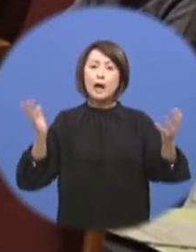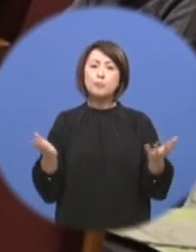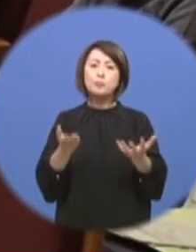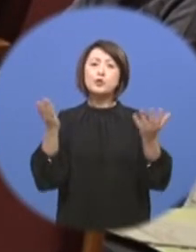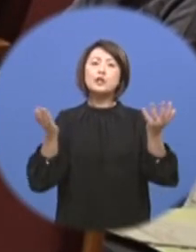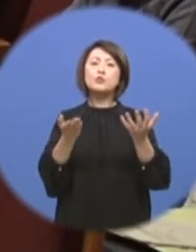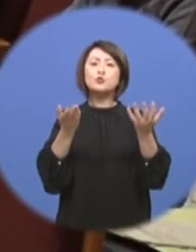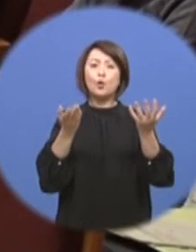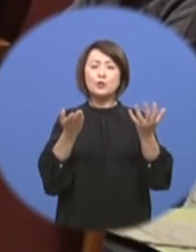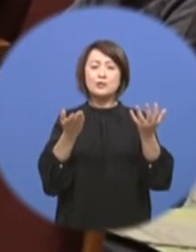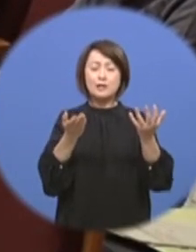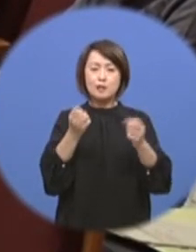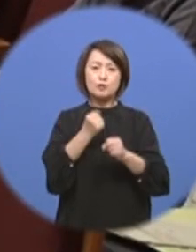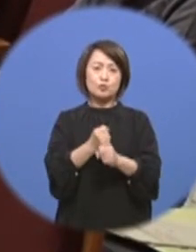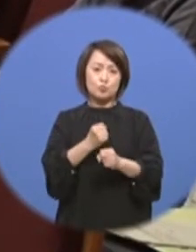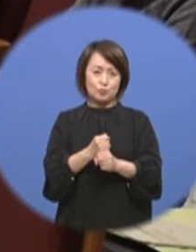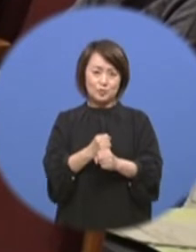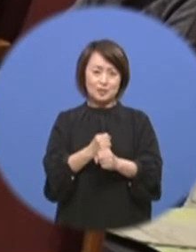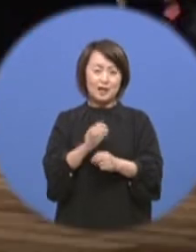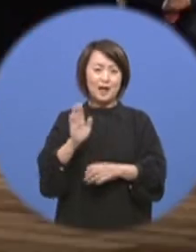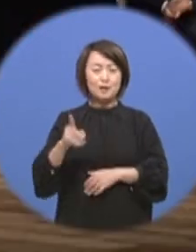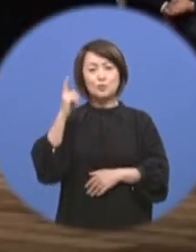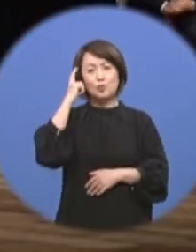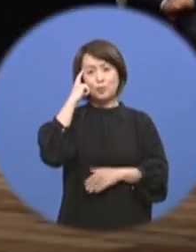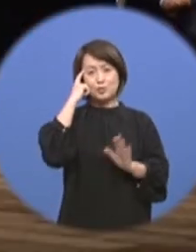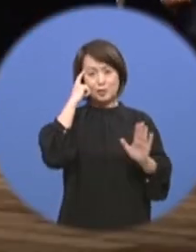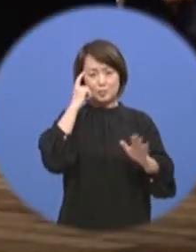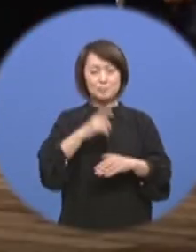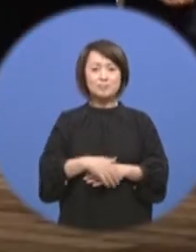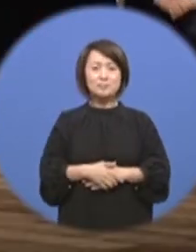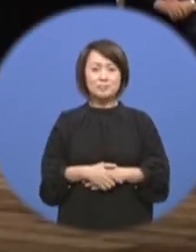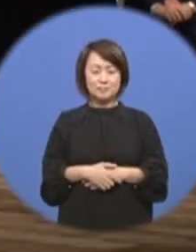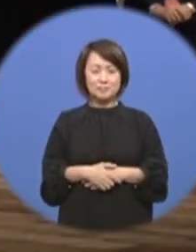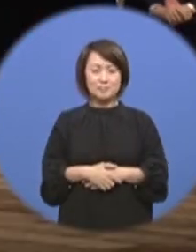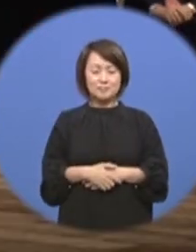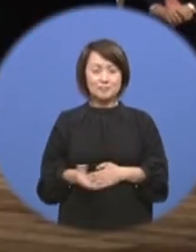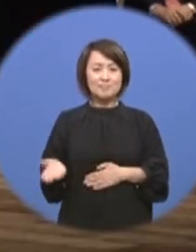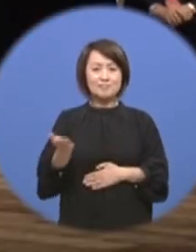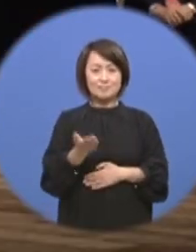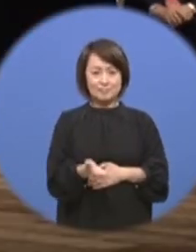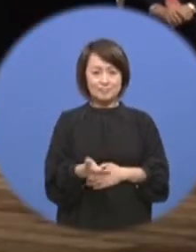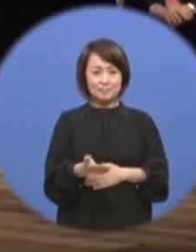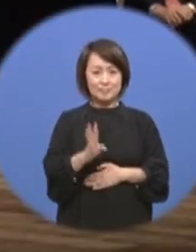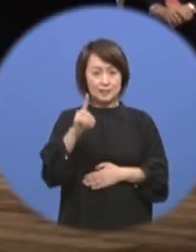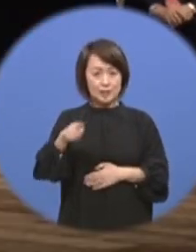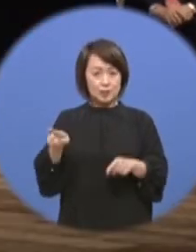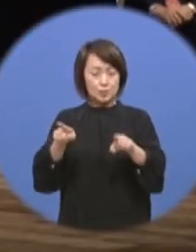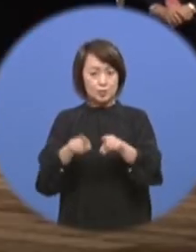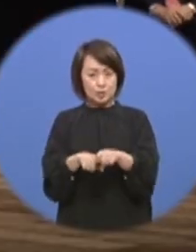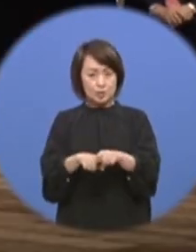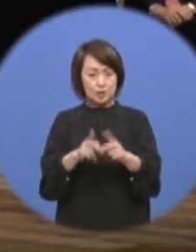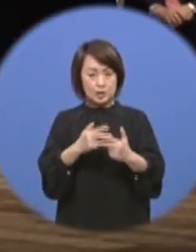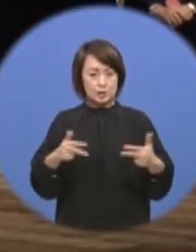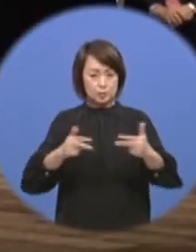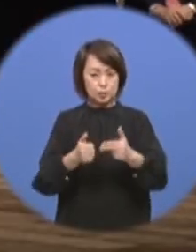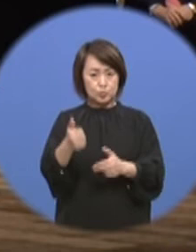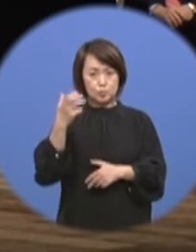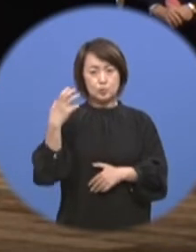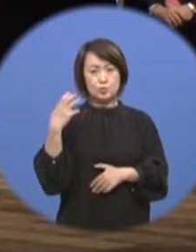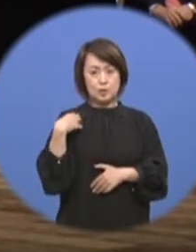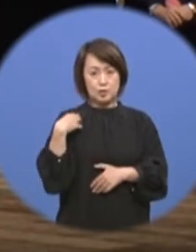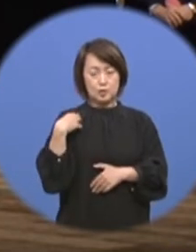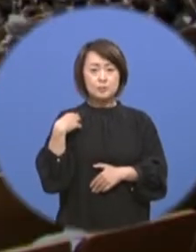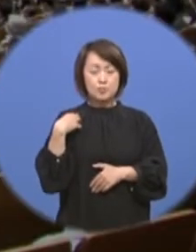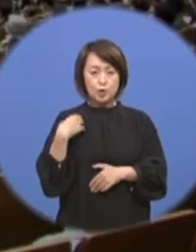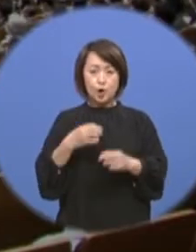ないかそんな風にあの思いました続いて犬と共にシンポジウムを主催した